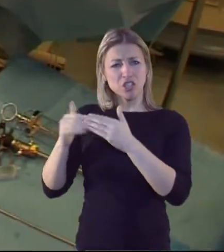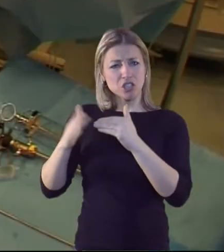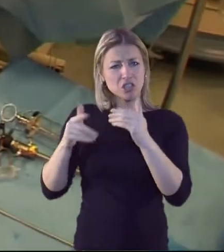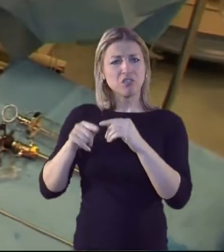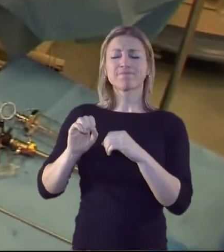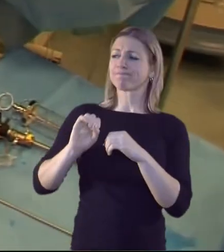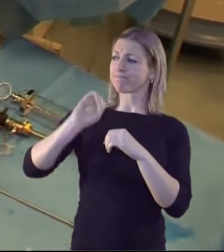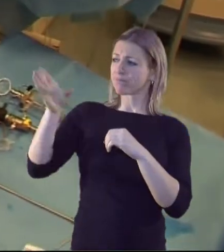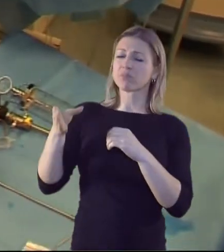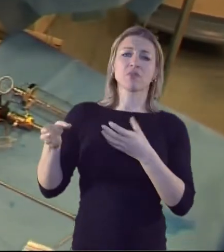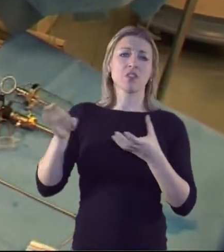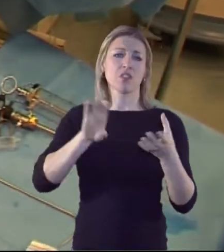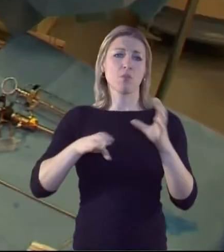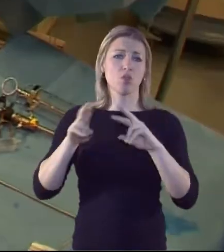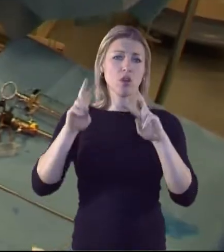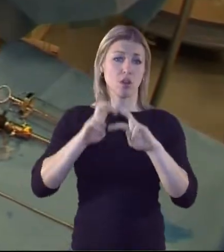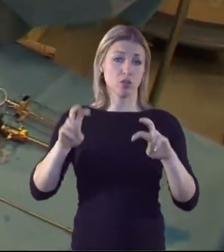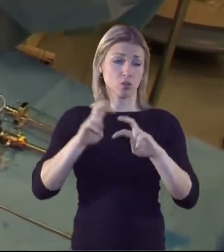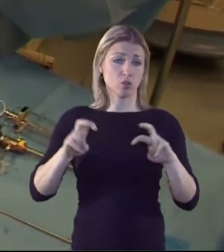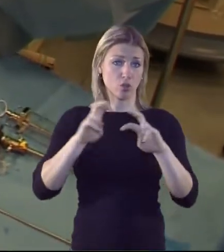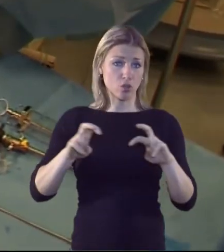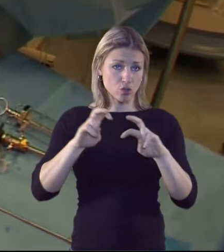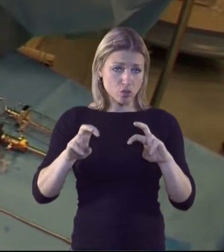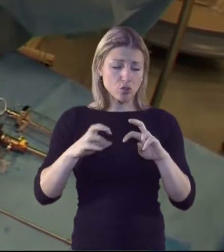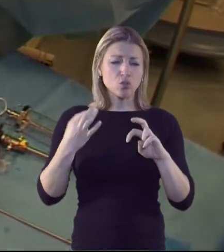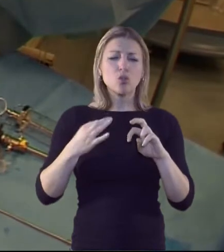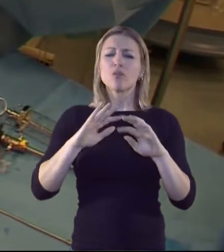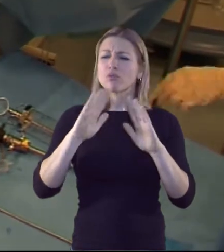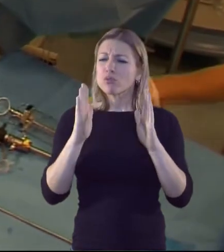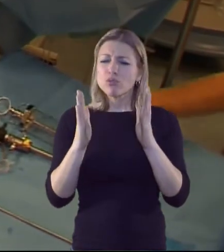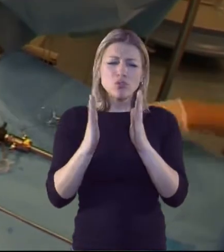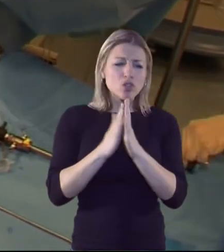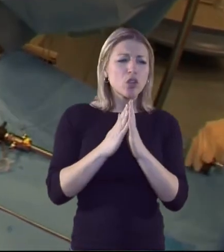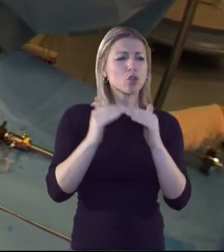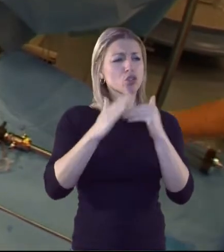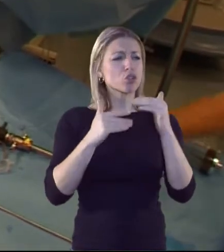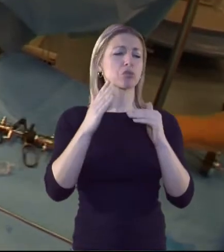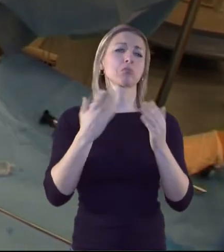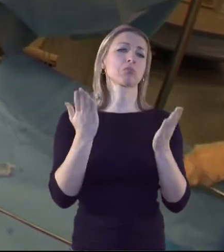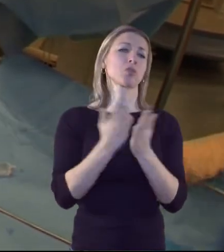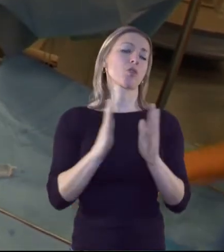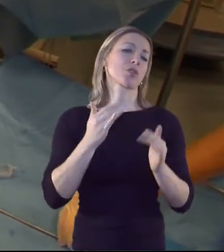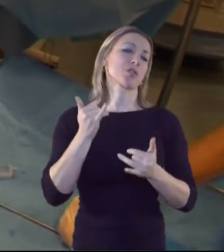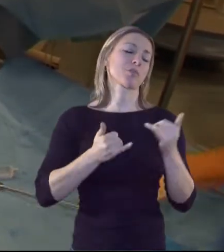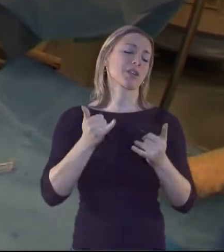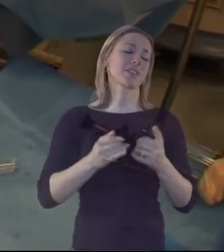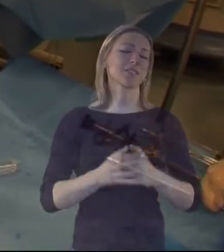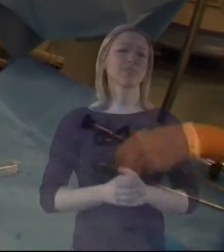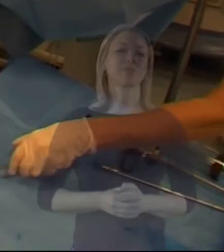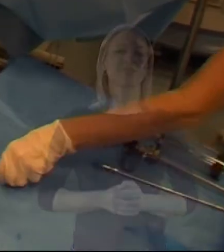zajištění derivace močového měchýře. Vypláchnuté tkáně prostaty odesíláme k histologickému vyšetření.